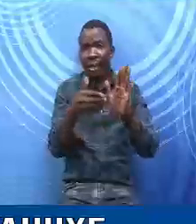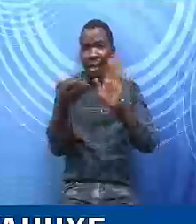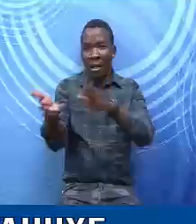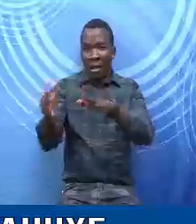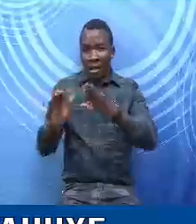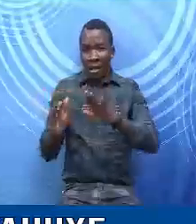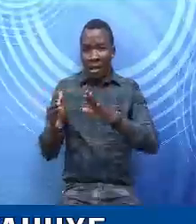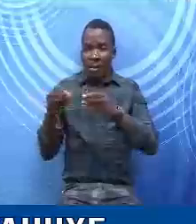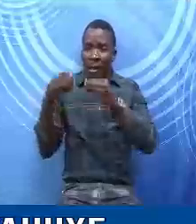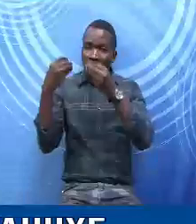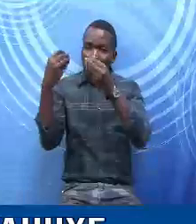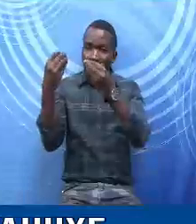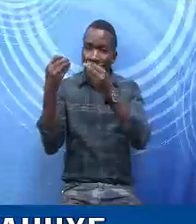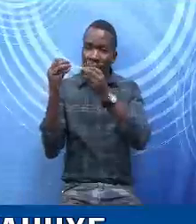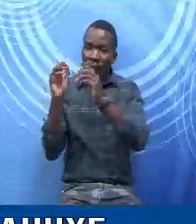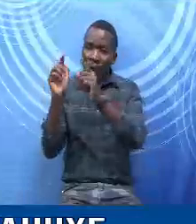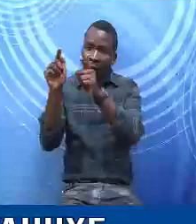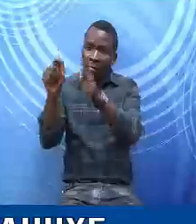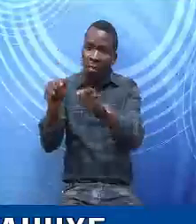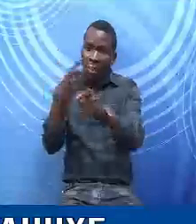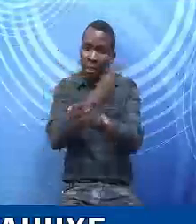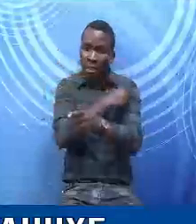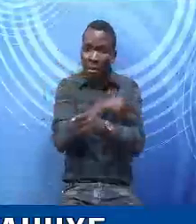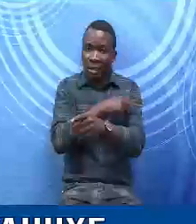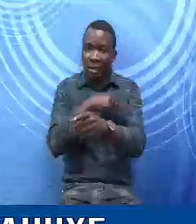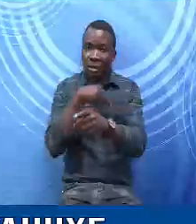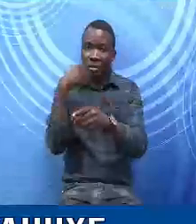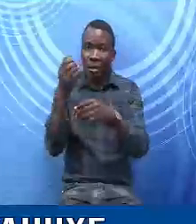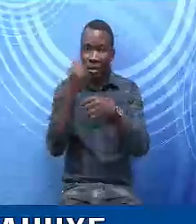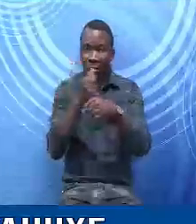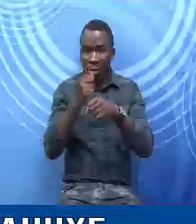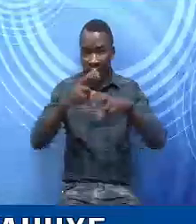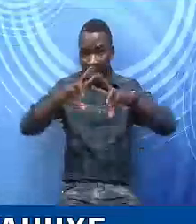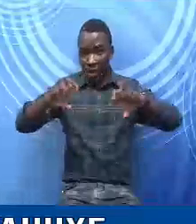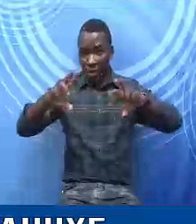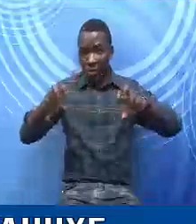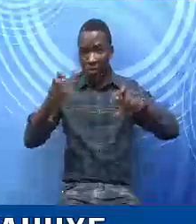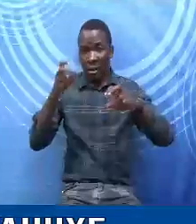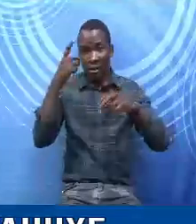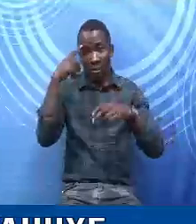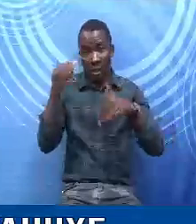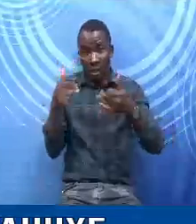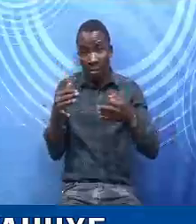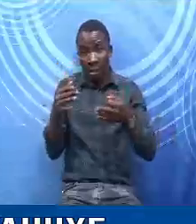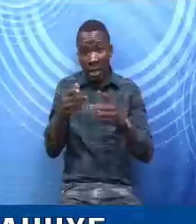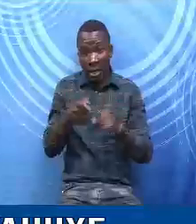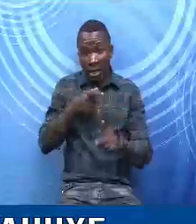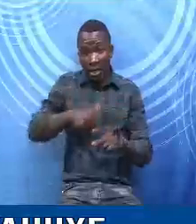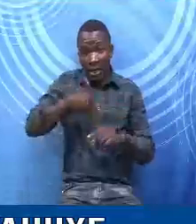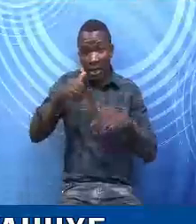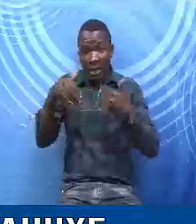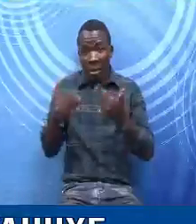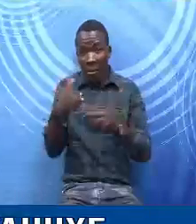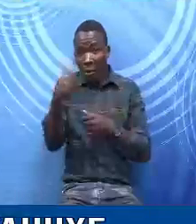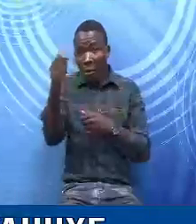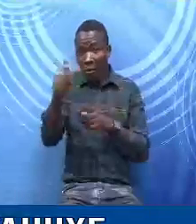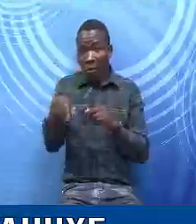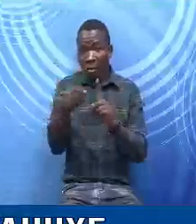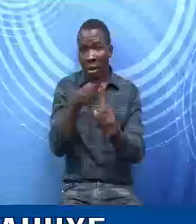bitaro bya Kacyiru kugira ngo hakorwe isuzumwa ryimbitse hamenyekane nimba ari we waba yiyahuye cyangwa se yaba yamanitswe muri iki giti